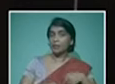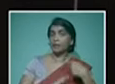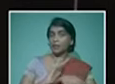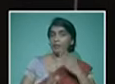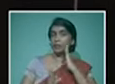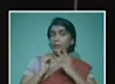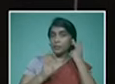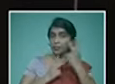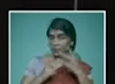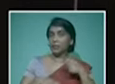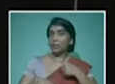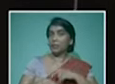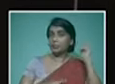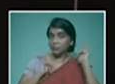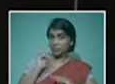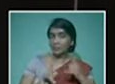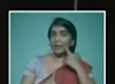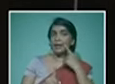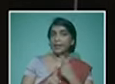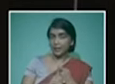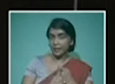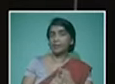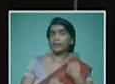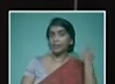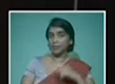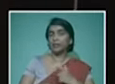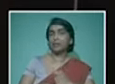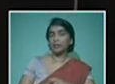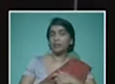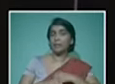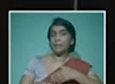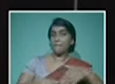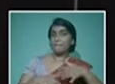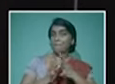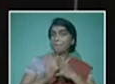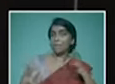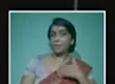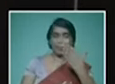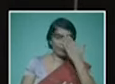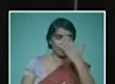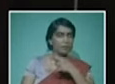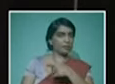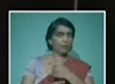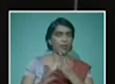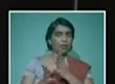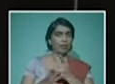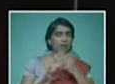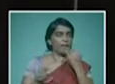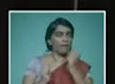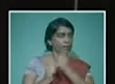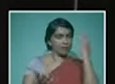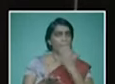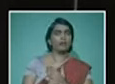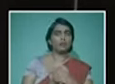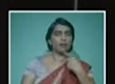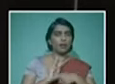සංචාරක පැමිණෙන මේ මොහොතේ මේ නුවර ඉඳලා මේ කොළඹට එන්න නැවතත් පෙළපාලියක් ලෑස්ති කරලා තියෙනවා. කරුණා කරලා ඔබතුමා මේ කෝලම නවත්තන්න